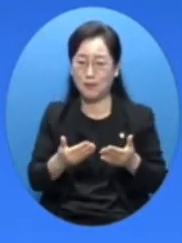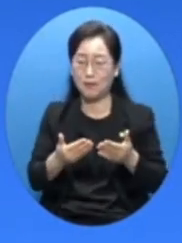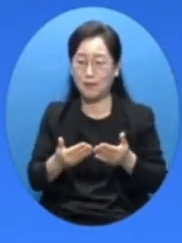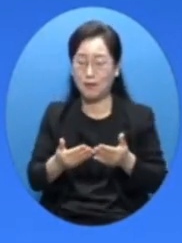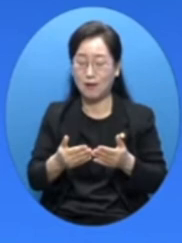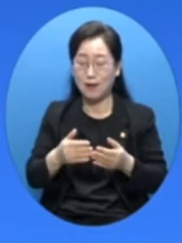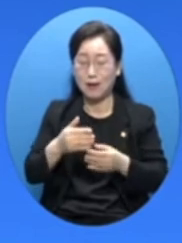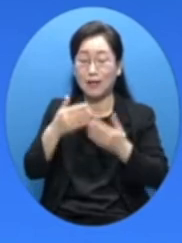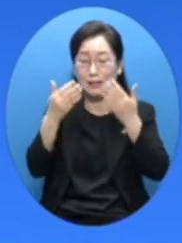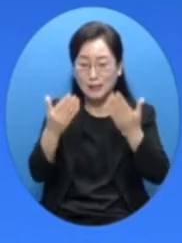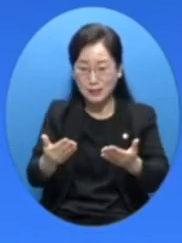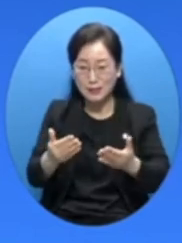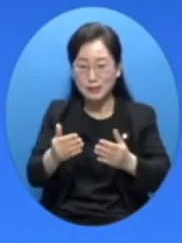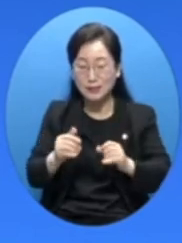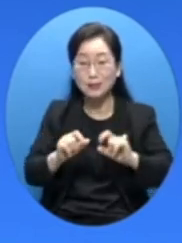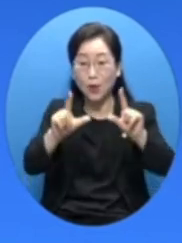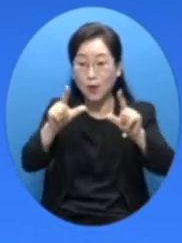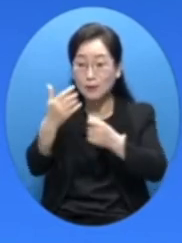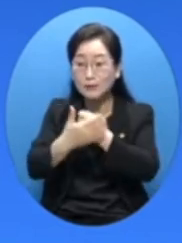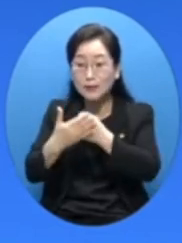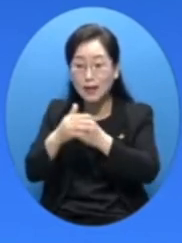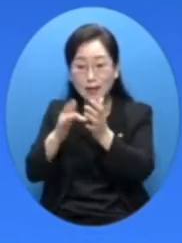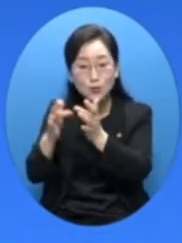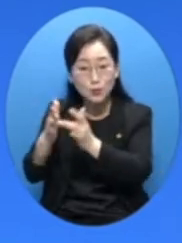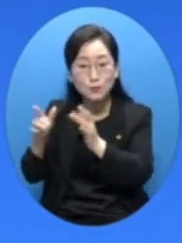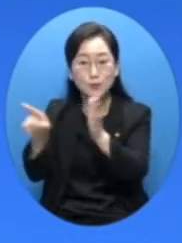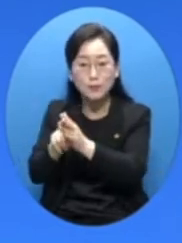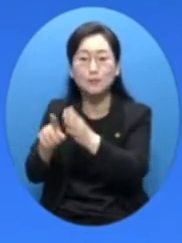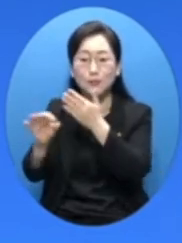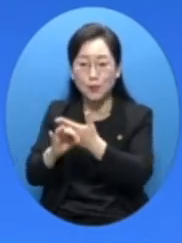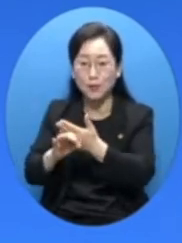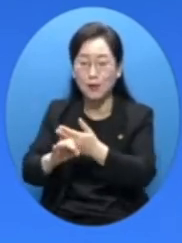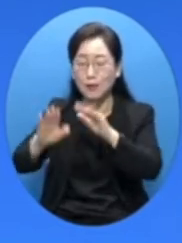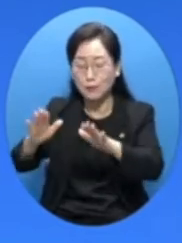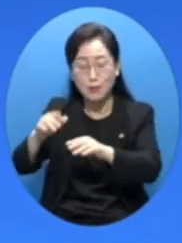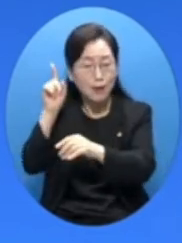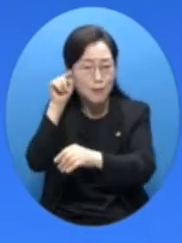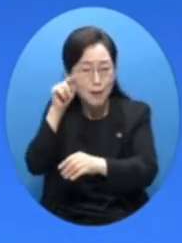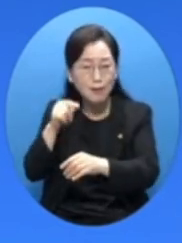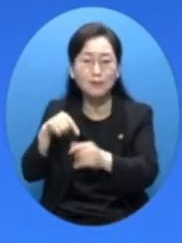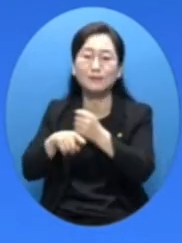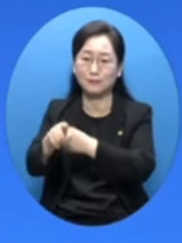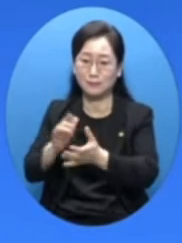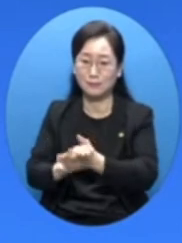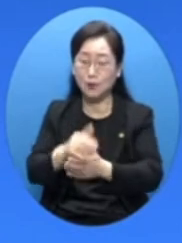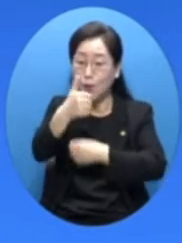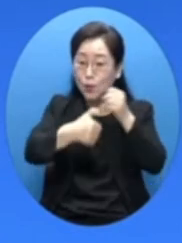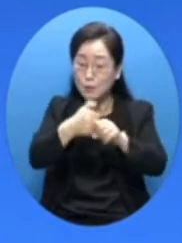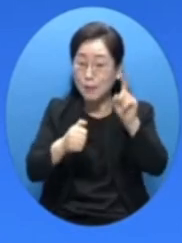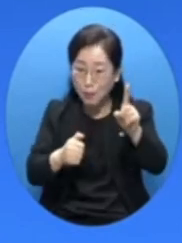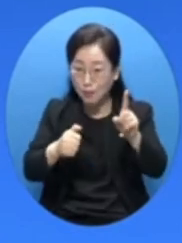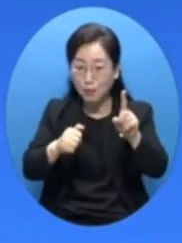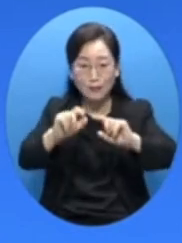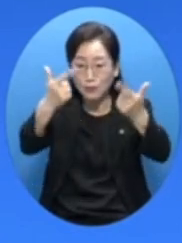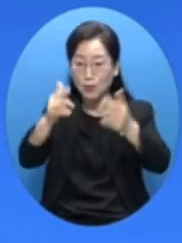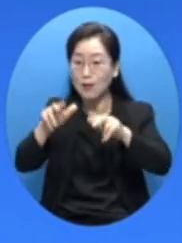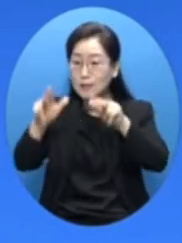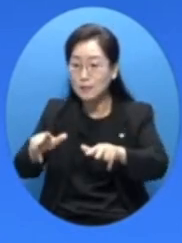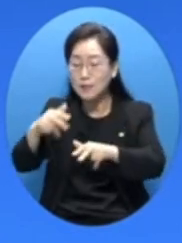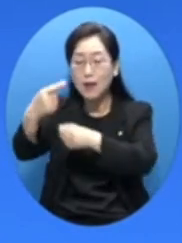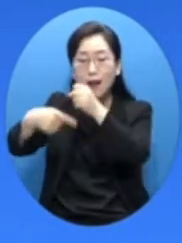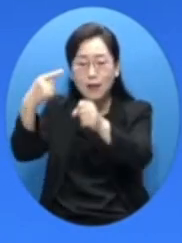신약의 은혜, 예수님의 은혜는 예수를 믿기만 하면 우리에게 타고 옵니다. 50년에 한 번 오는 것이 아니라